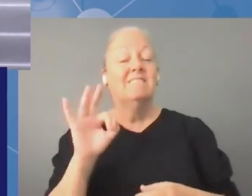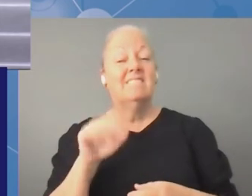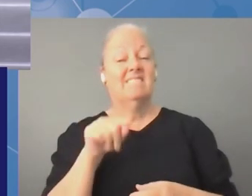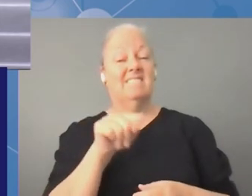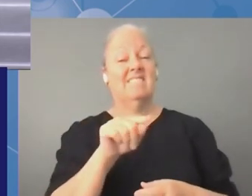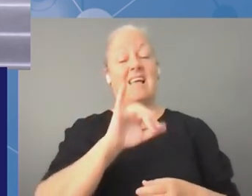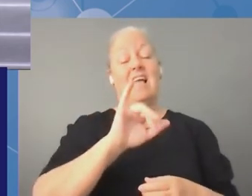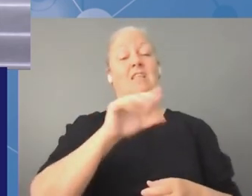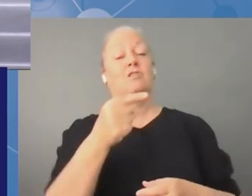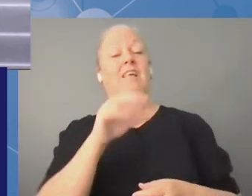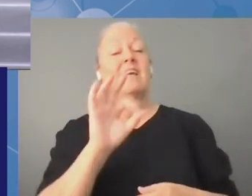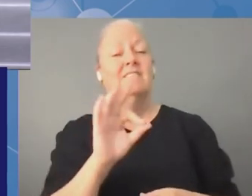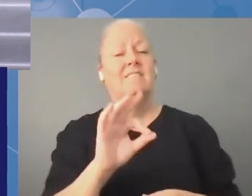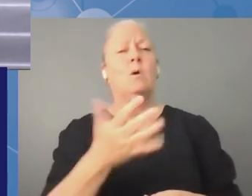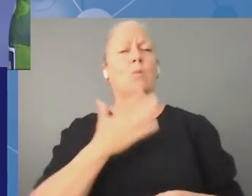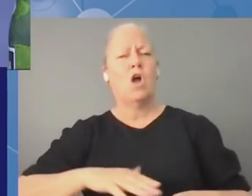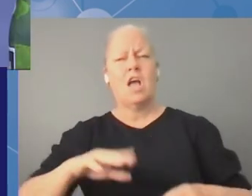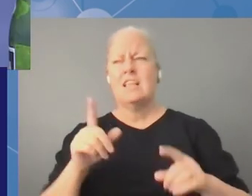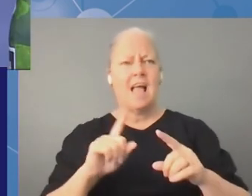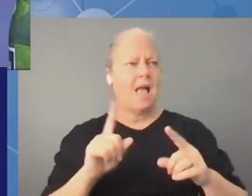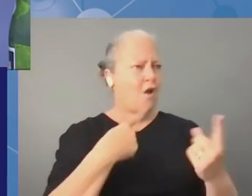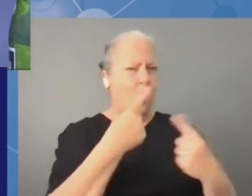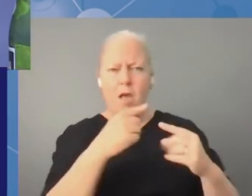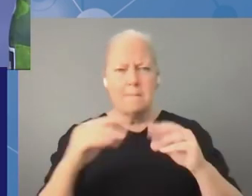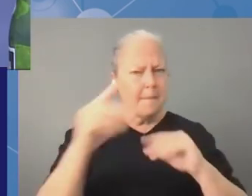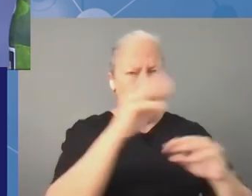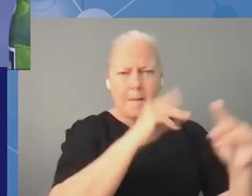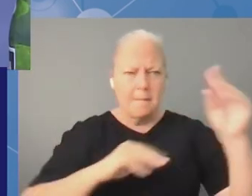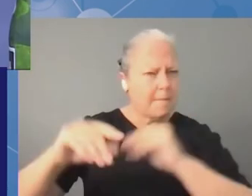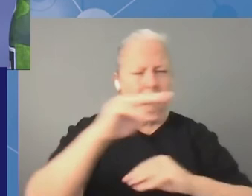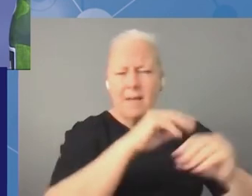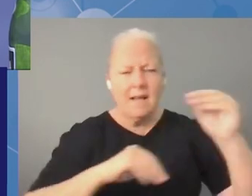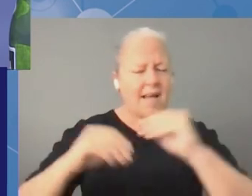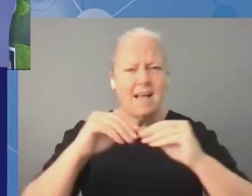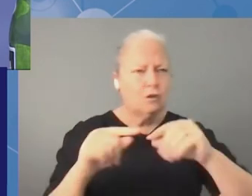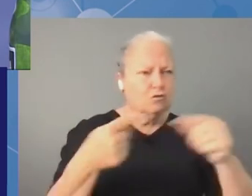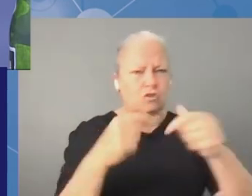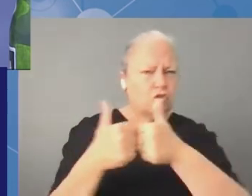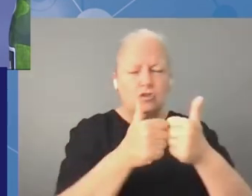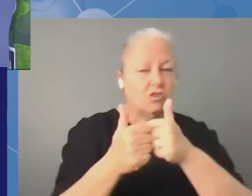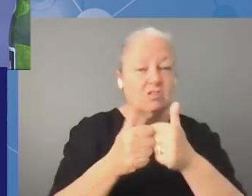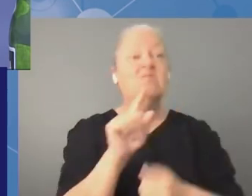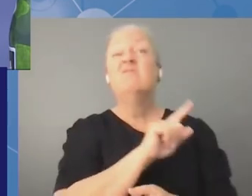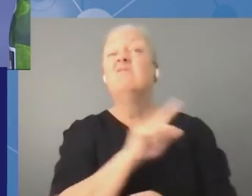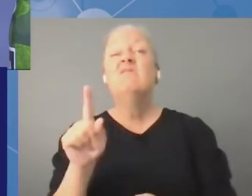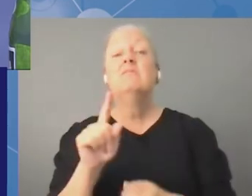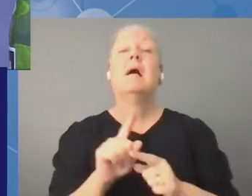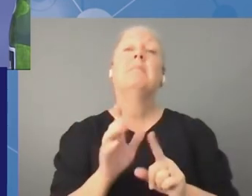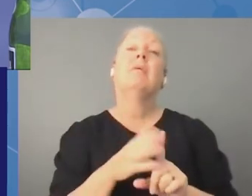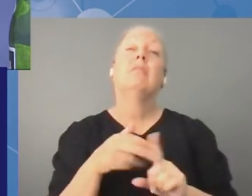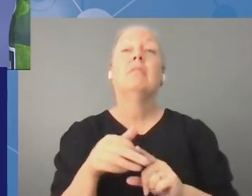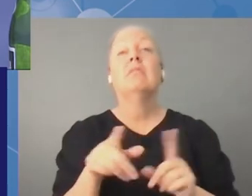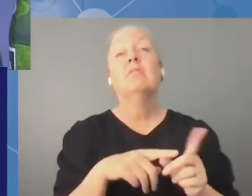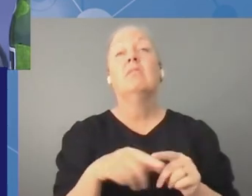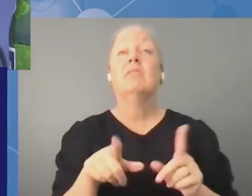والمحرجة، وأن نعطي صوت لكل من يعتقد أن هناك بعض الأمور المقلقة بالنسبة له.